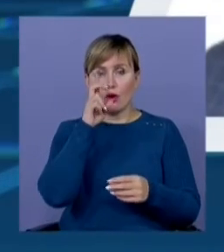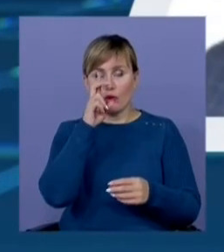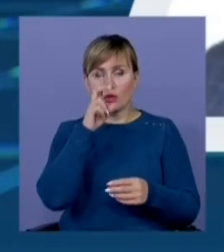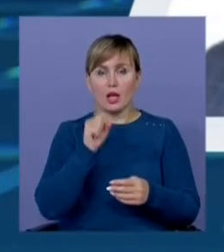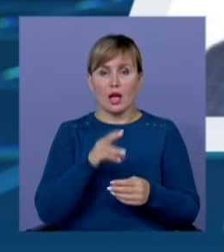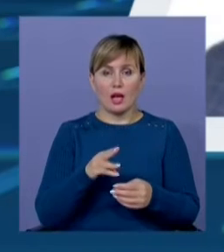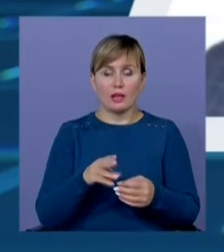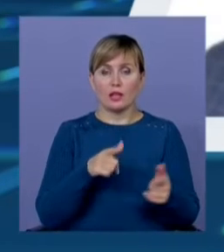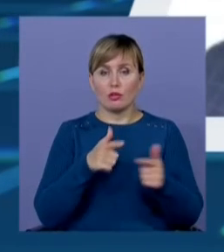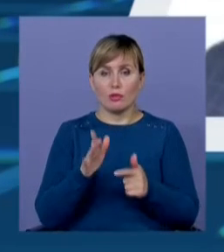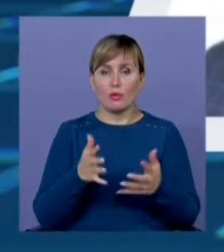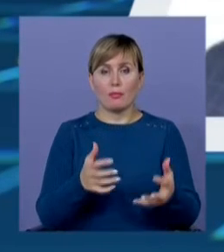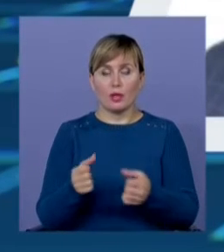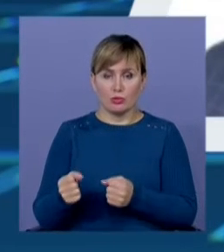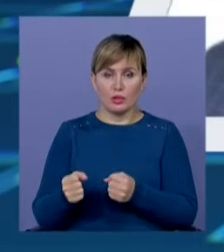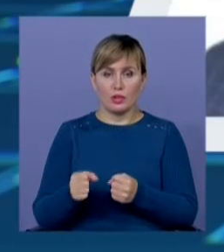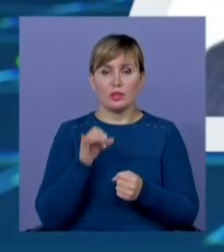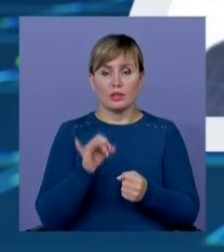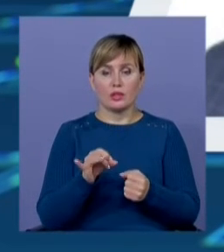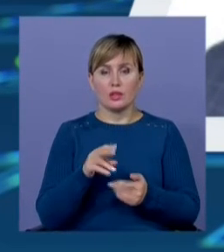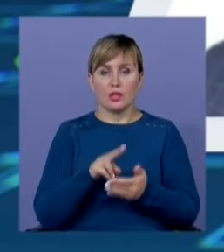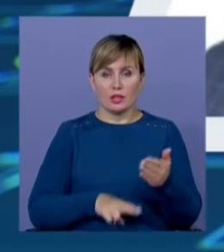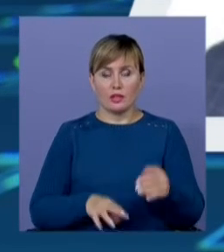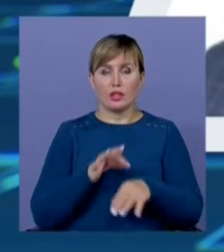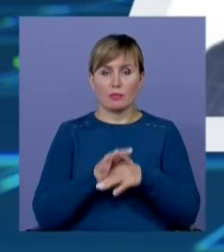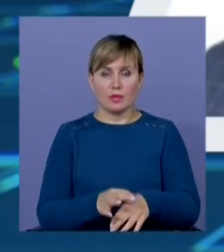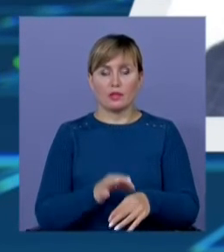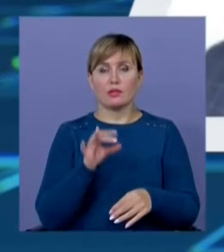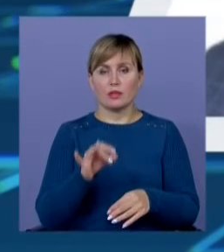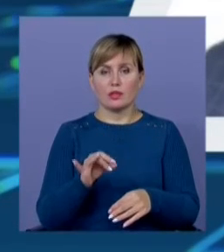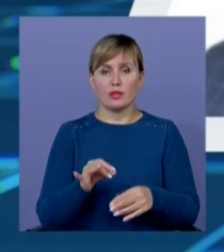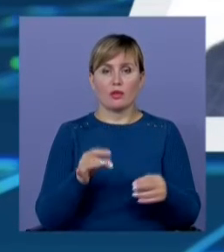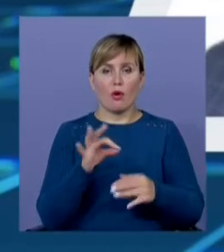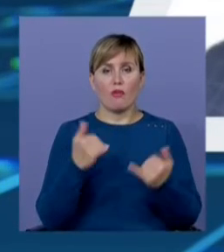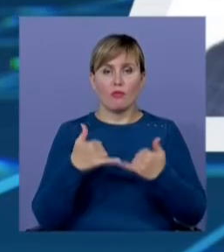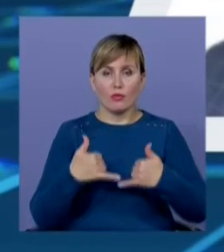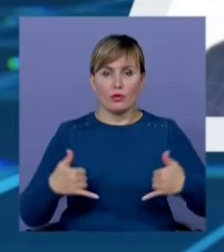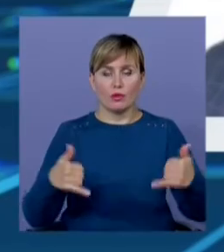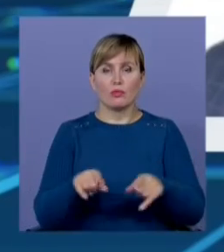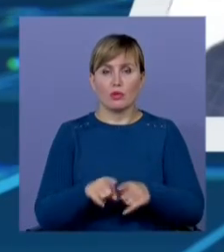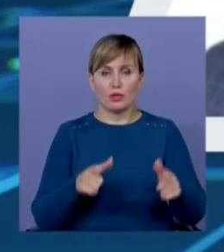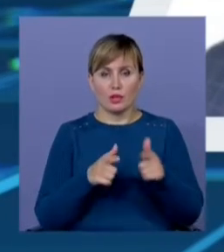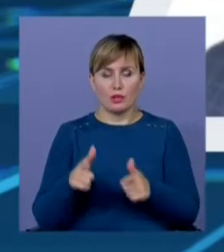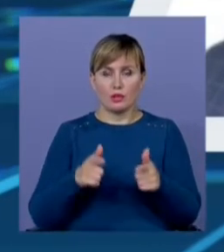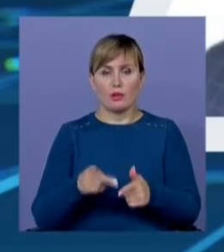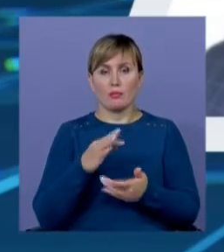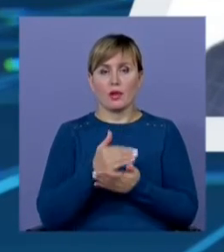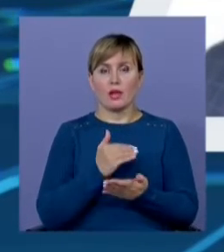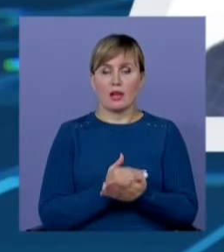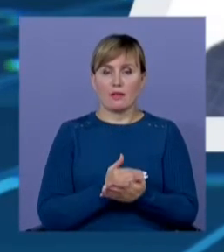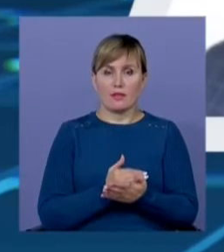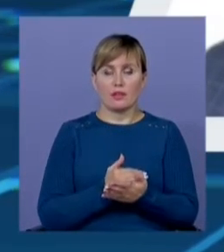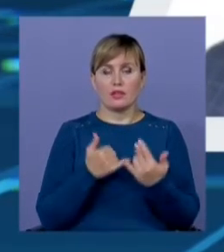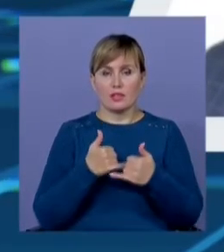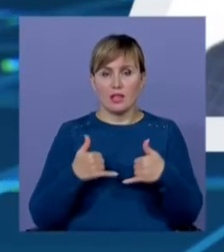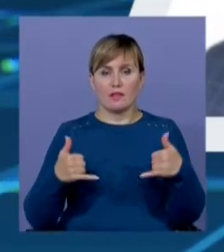она получает госакт, регистрация пройдет, и насчет фундамент тоже готов, сейчас подрядчики готовы